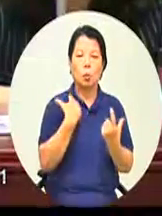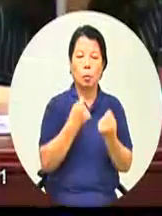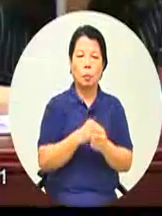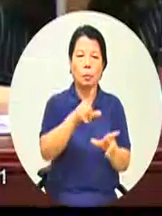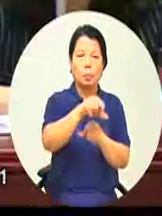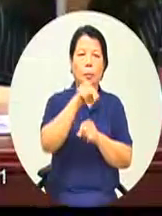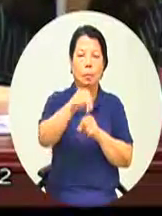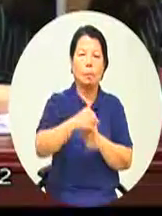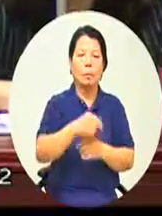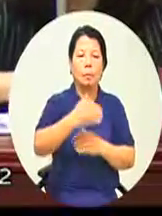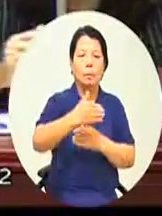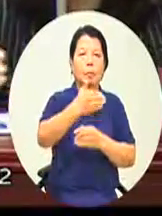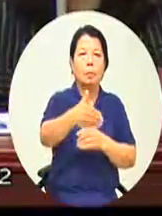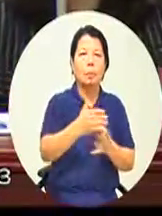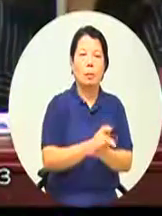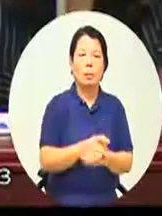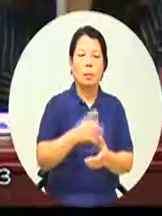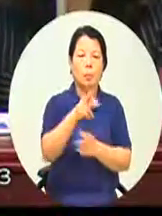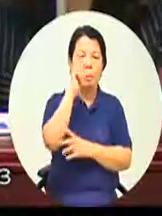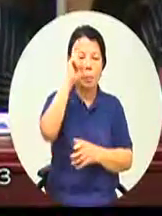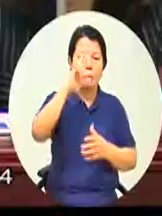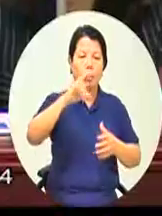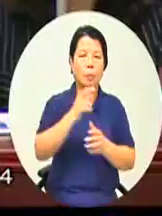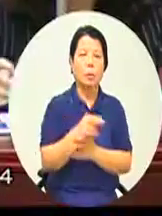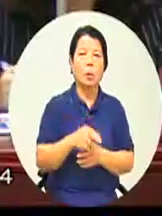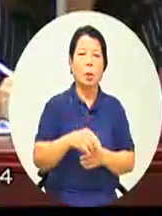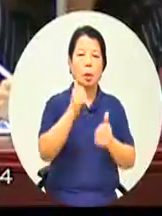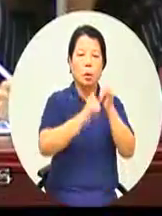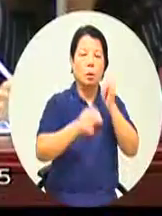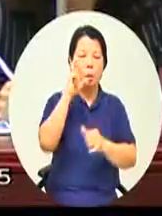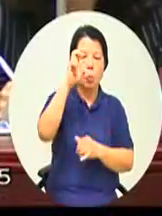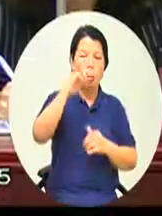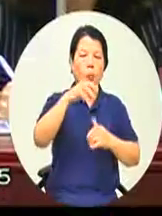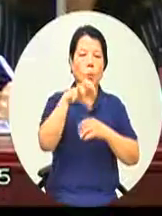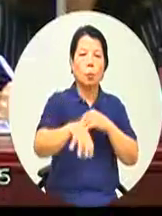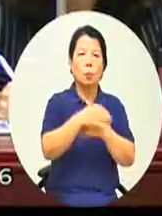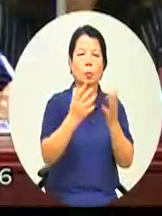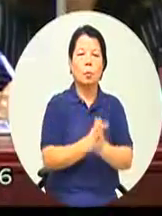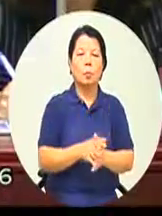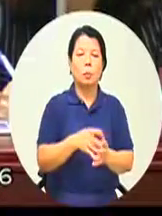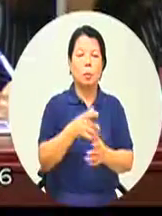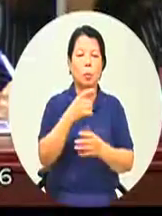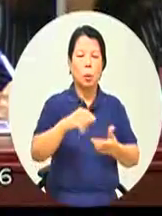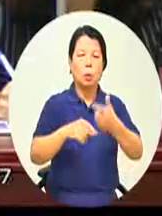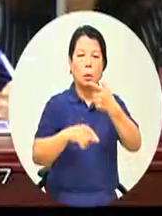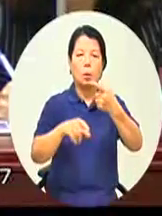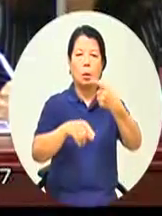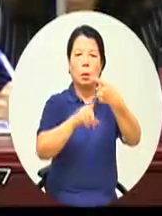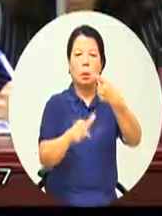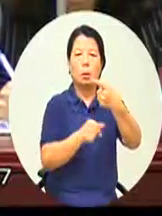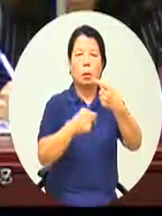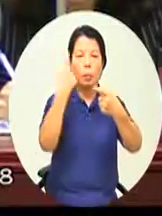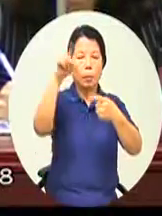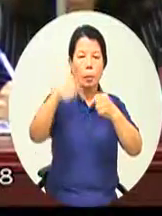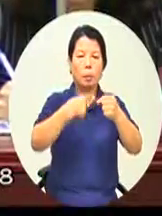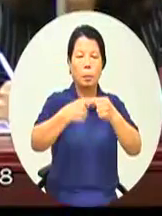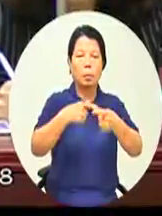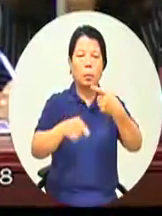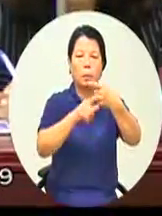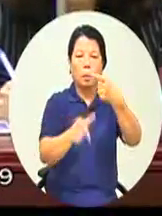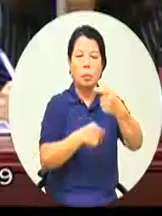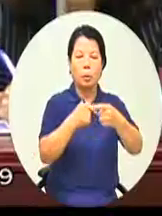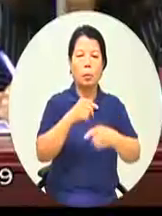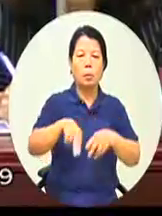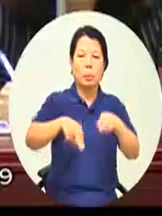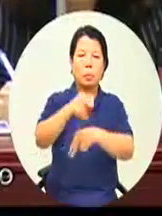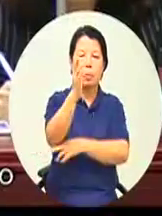是史博馆跟电影馆明年我们预定在1月1号正式改制成行政法人。那